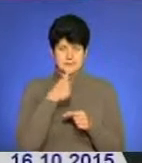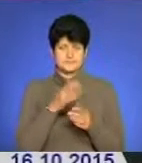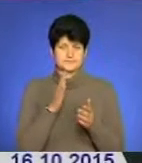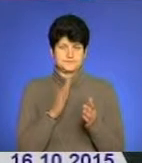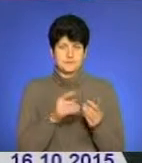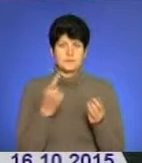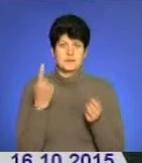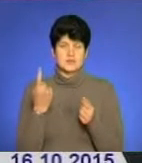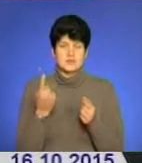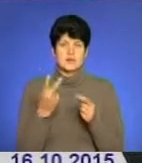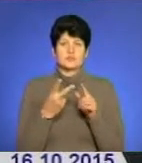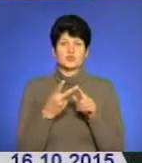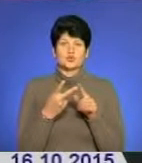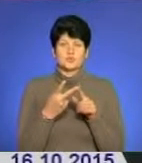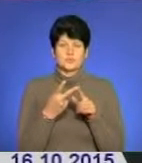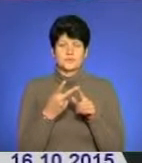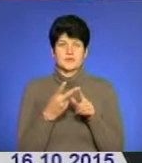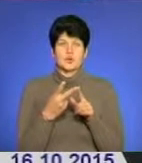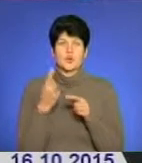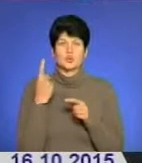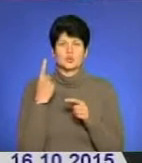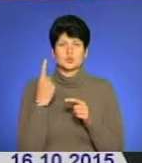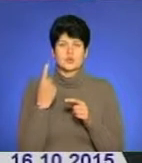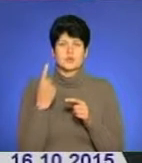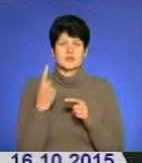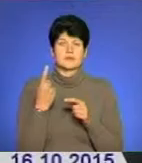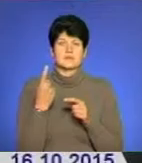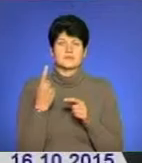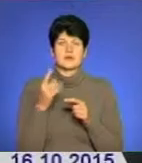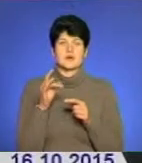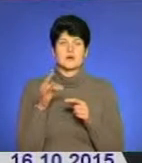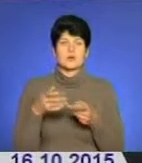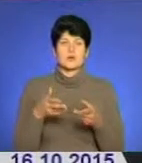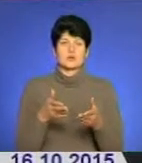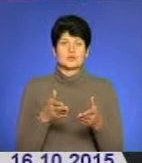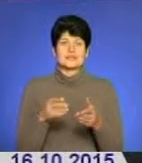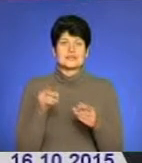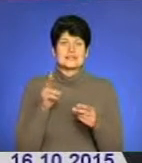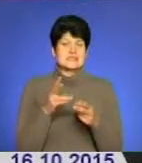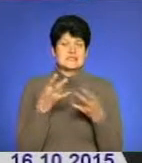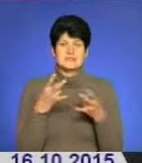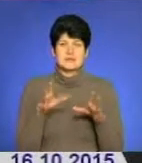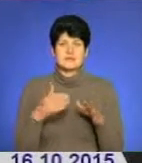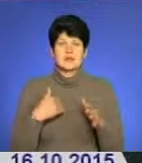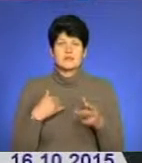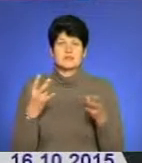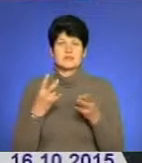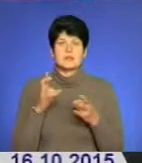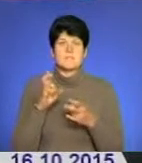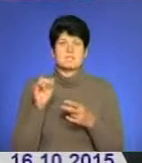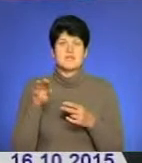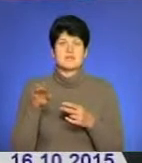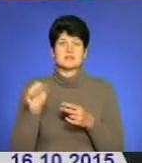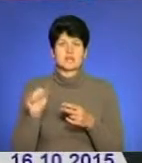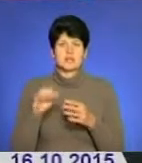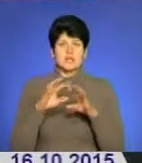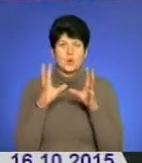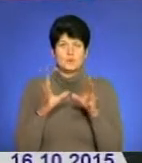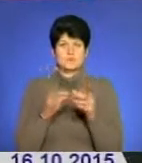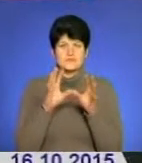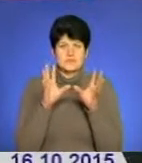Але, по-друге, як самої одної нам лижеролерної траси не потрібно. Нам потрібний біатлонний комплекс в цілому.